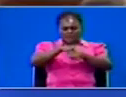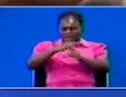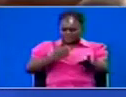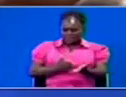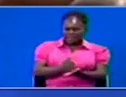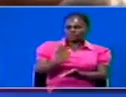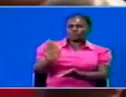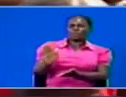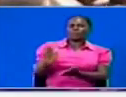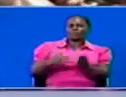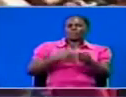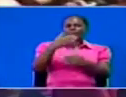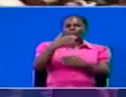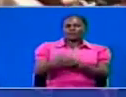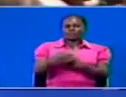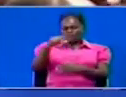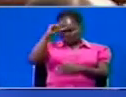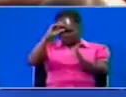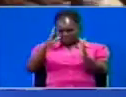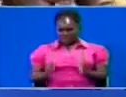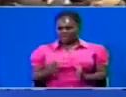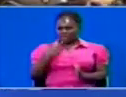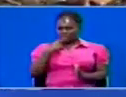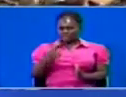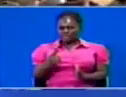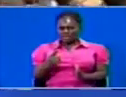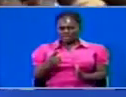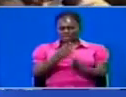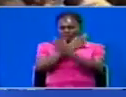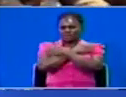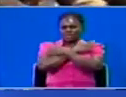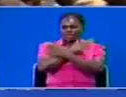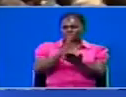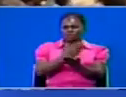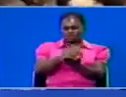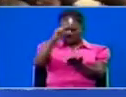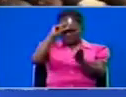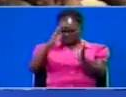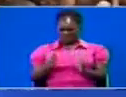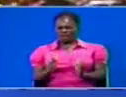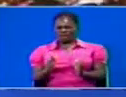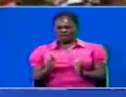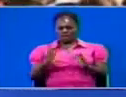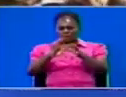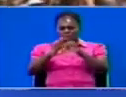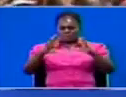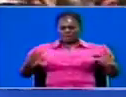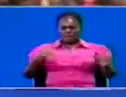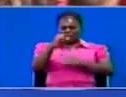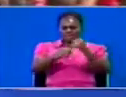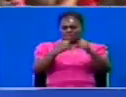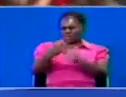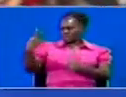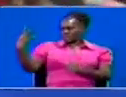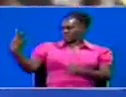yao. Hii ni baada gavana Mvuria kudai kuwa ndoa na urafiki kati yake na gavana wa Mombasa ulikatika yapata miaka mitatu